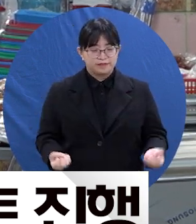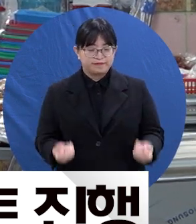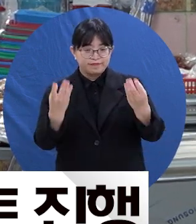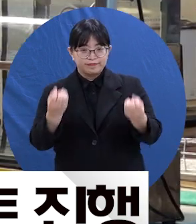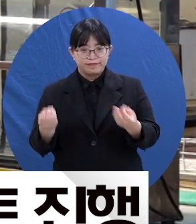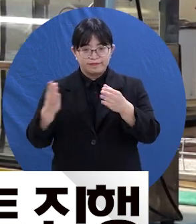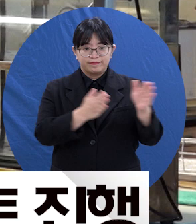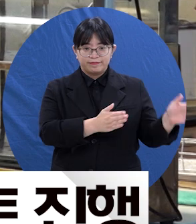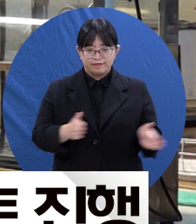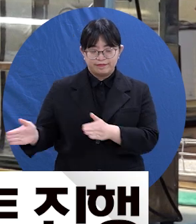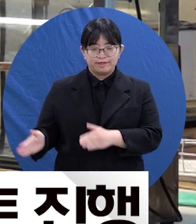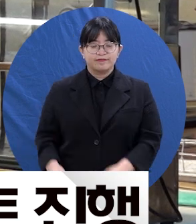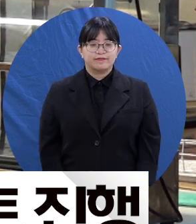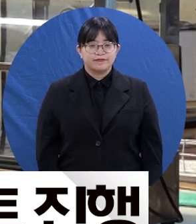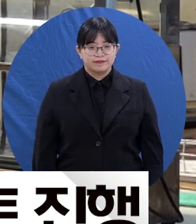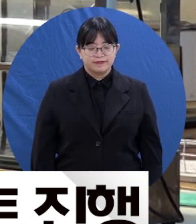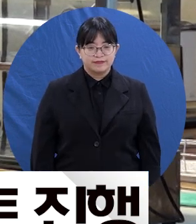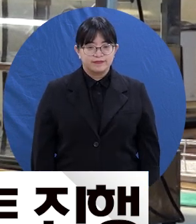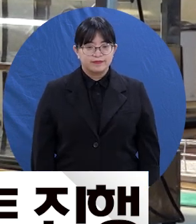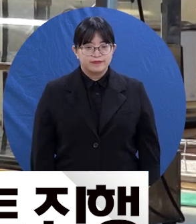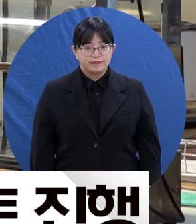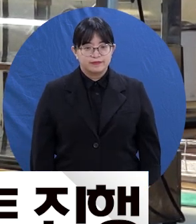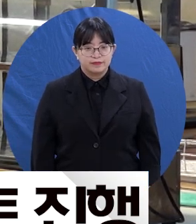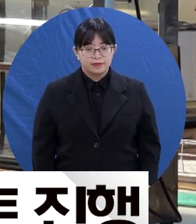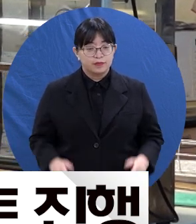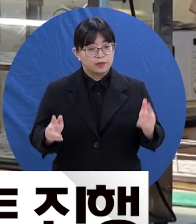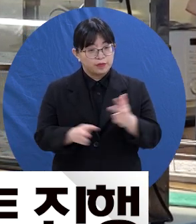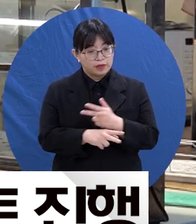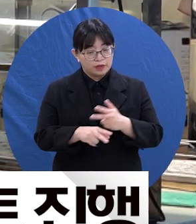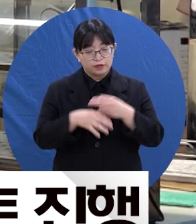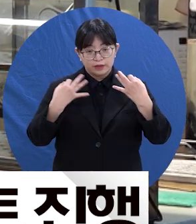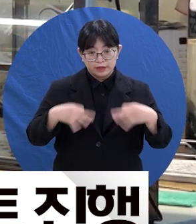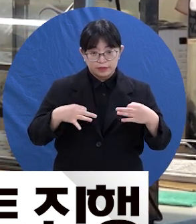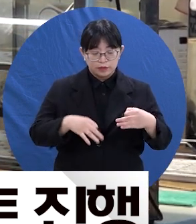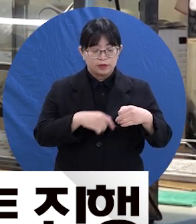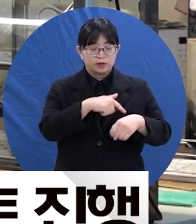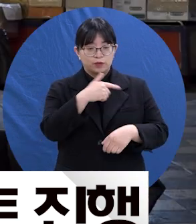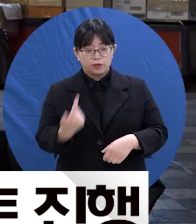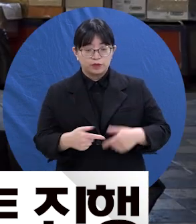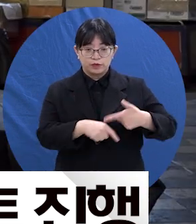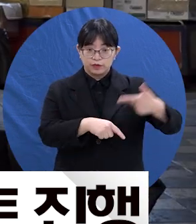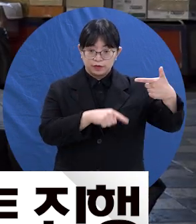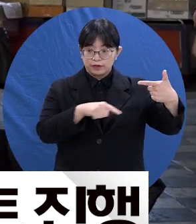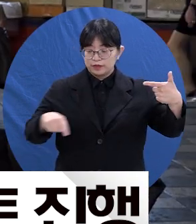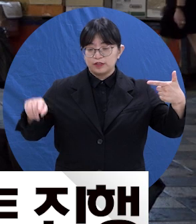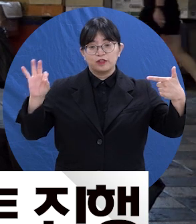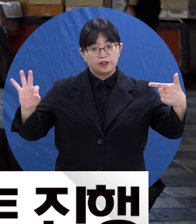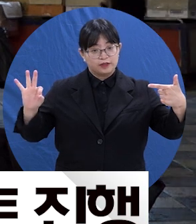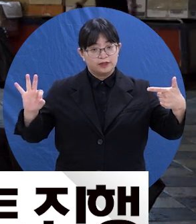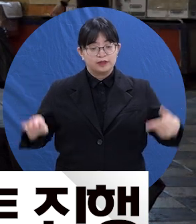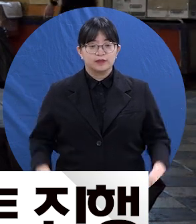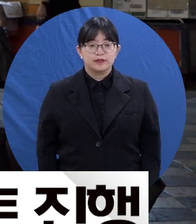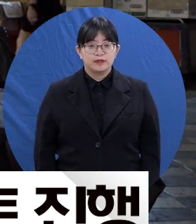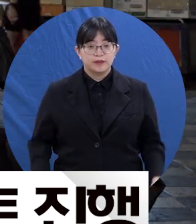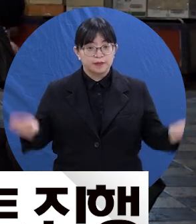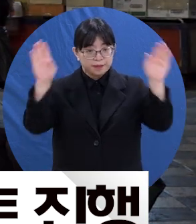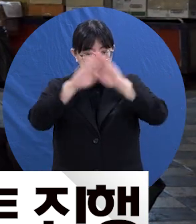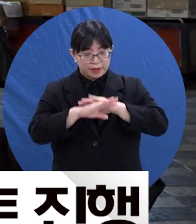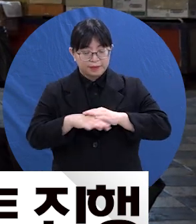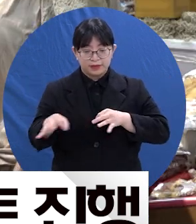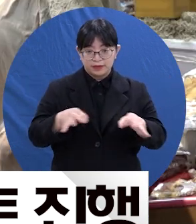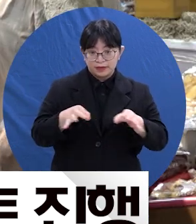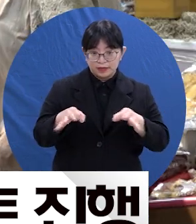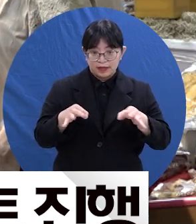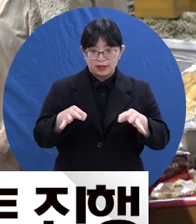등 다양한 행사를 마련할 예정입니다. 특히 매주 금요일 오후 6시부터 10시까지 운영되는 남부